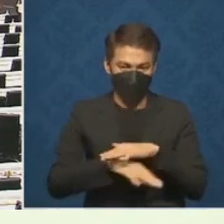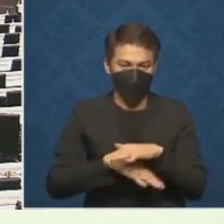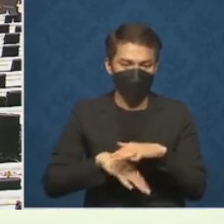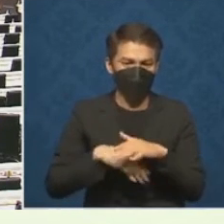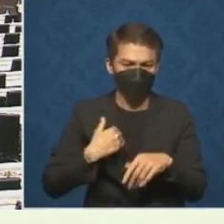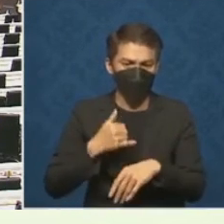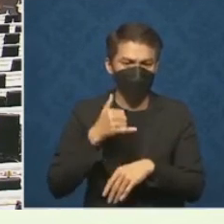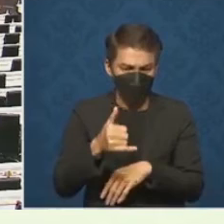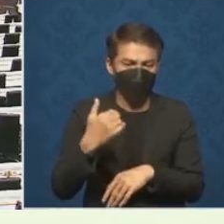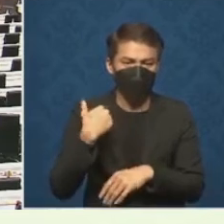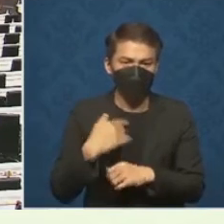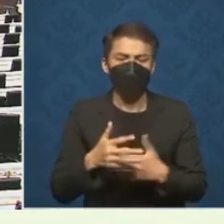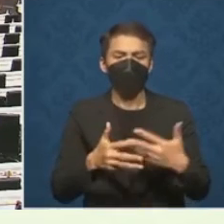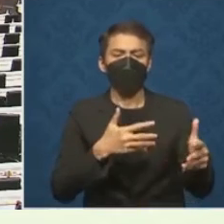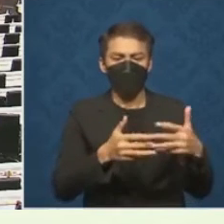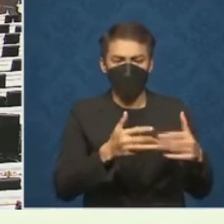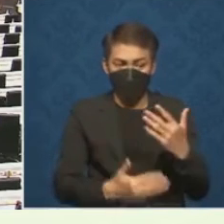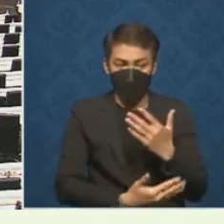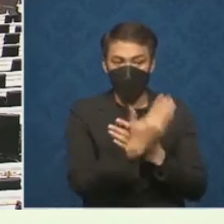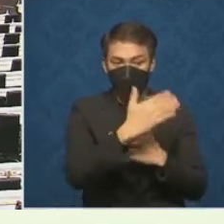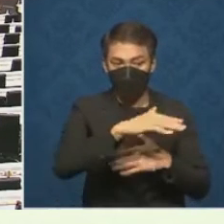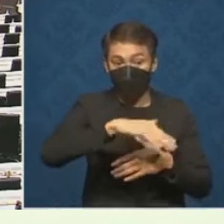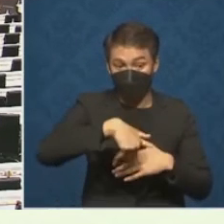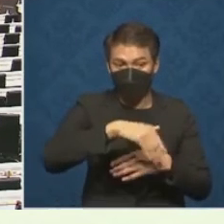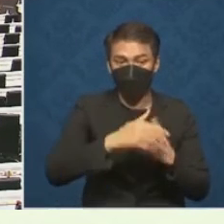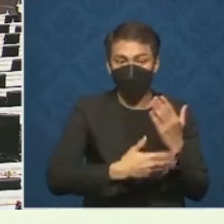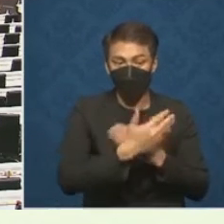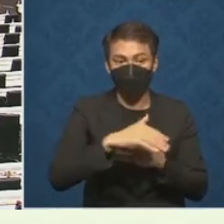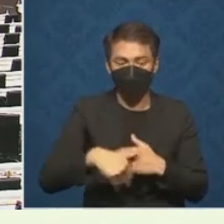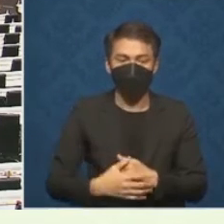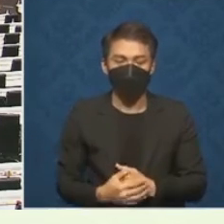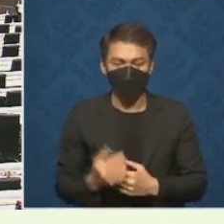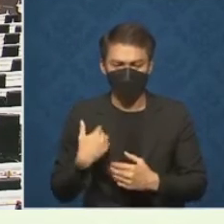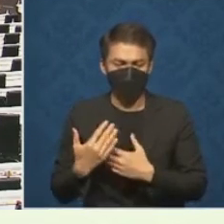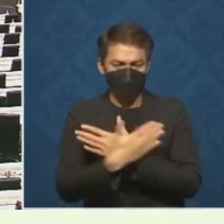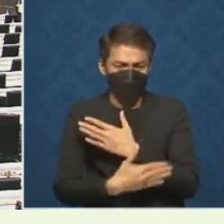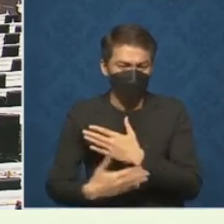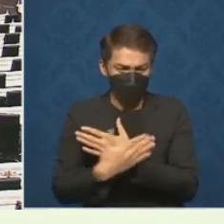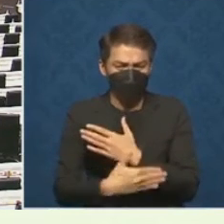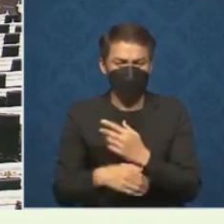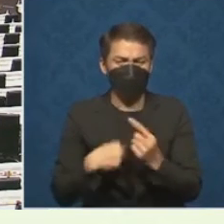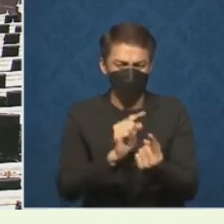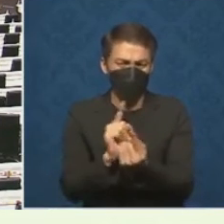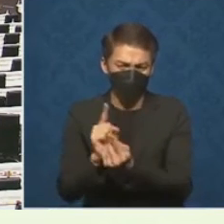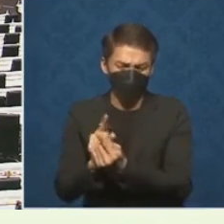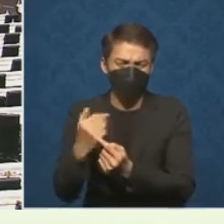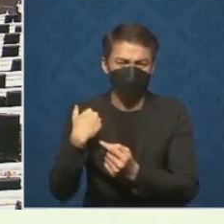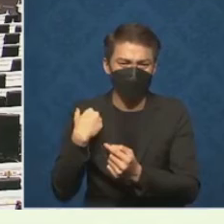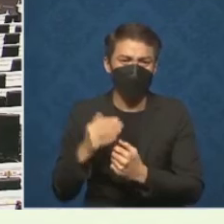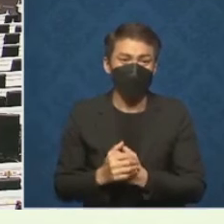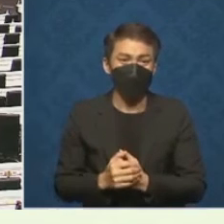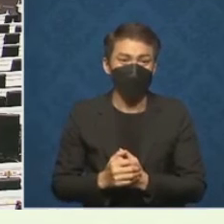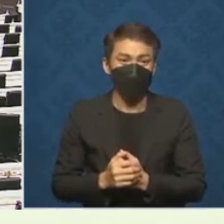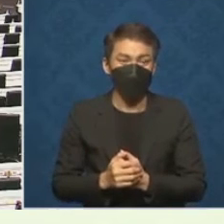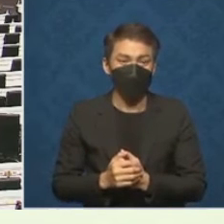ดี๋ยวไม่เป็นไรครับเดี๋ยวผมให้โอกาสท่าน ครับ ครับผม ที่สถานีรถไฟชั่วอวดเจอไม่รู้กี่ครั้ง ครับให้โอกาสครับ นั้นแล้วไปเช่าสำนักงานอยู่ข้างบ้